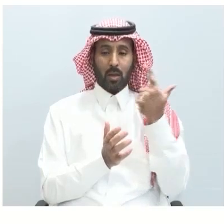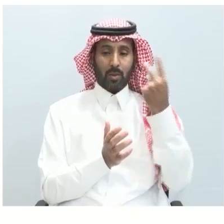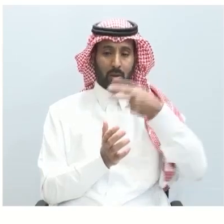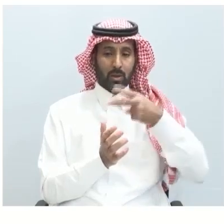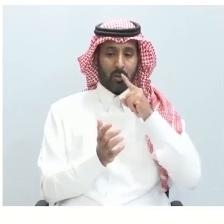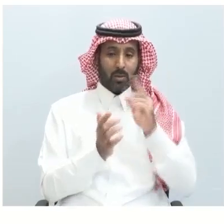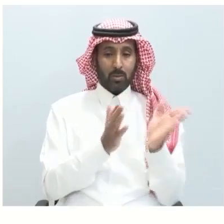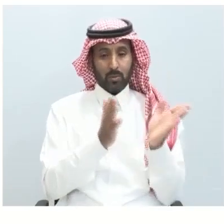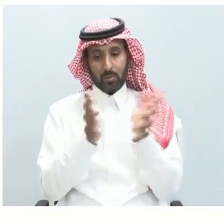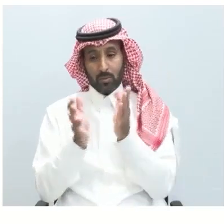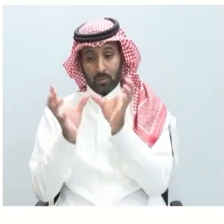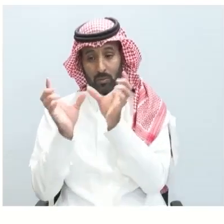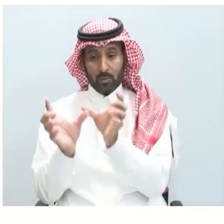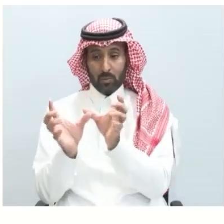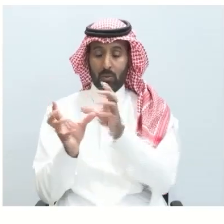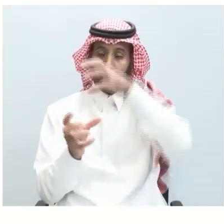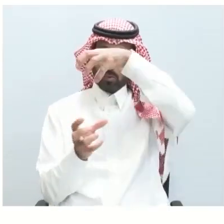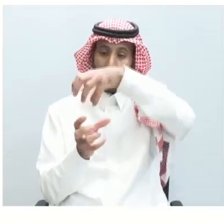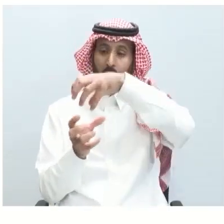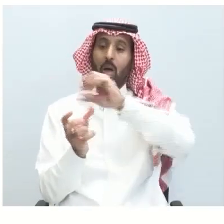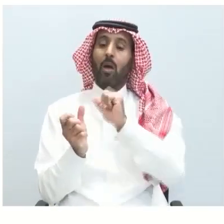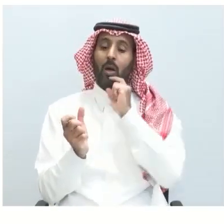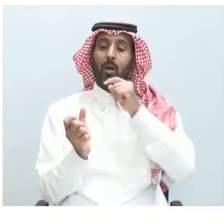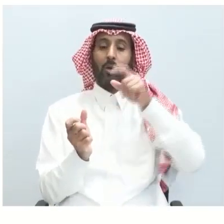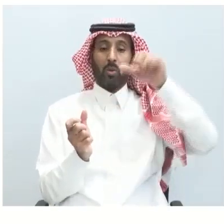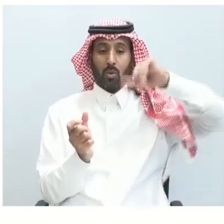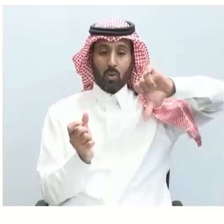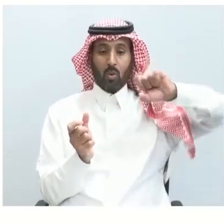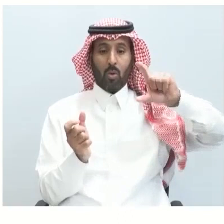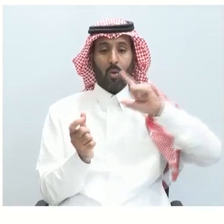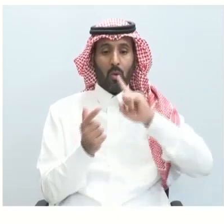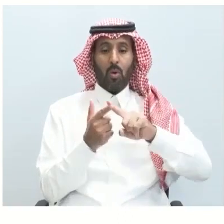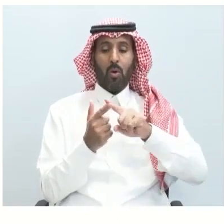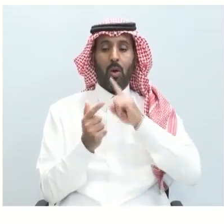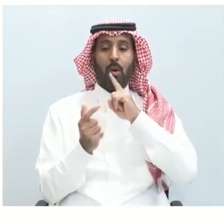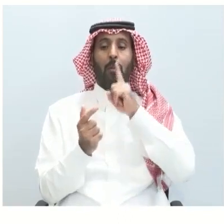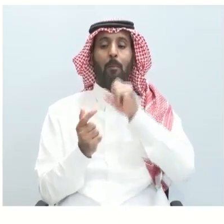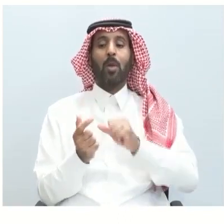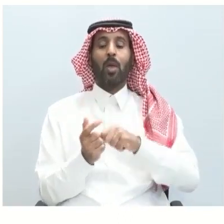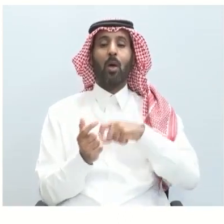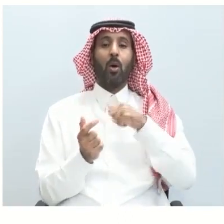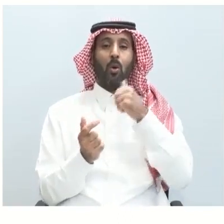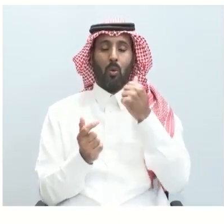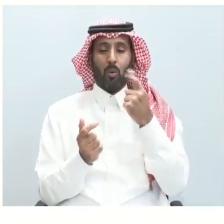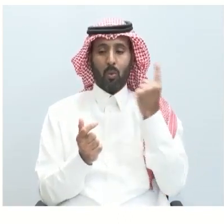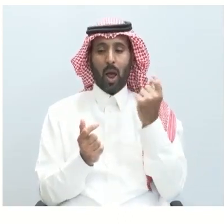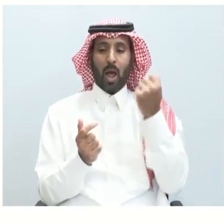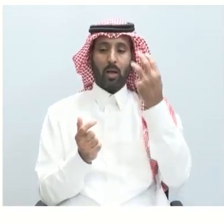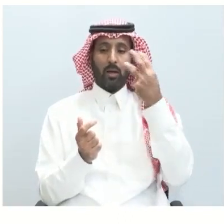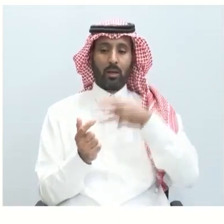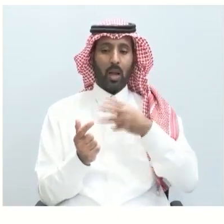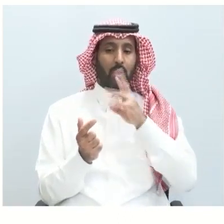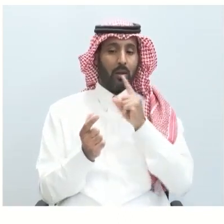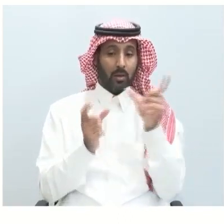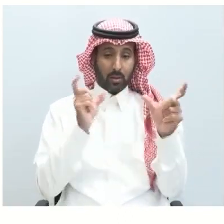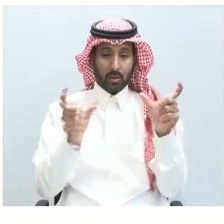بينما في الطرف اليمين يوجد ايضا يود من النظير المشع اليود 131 لاحظ هنا اختلاف